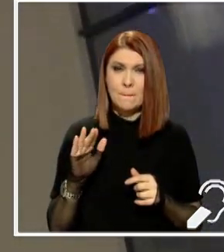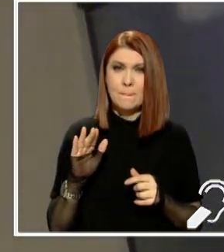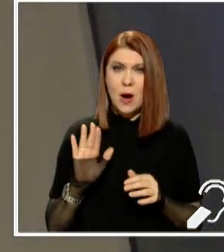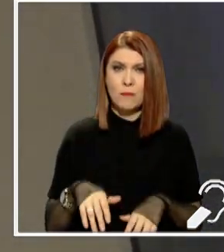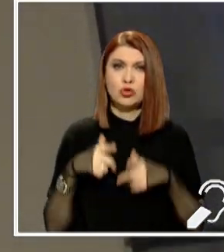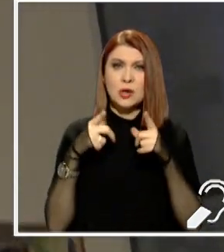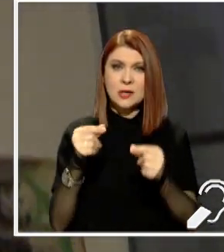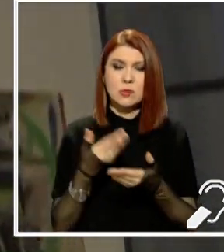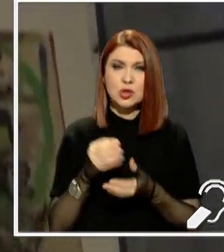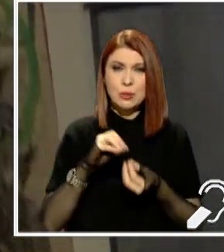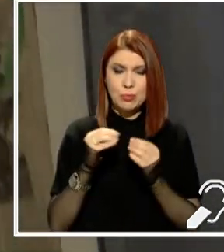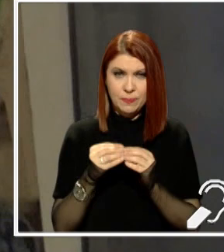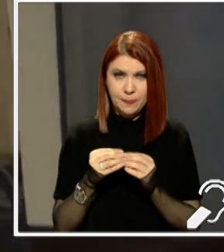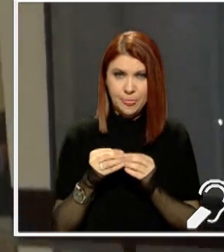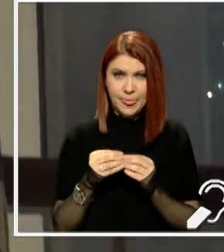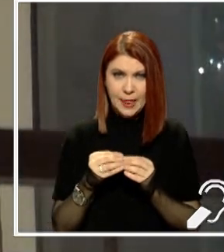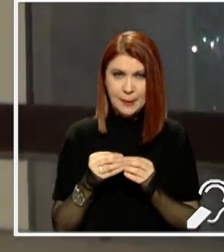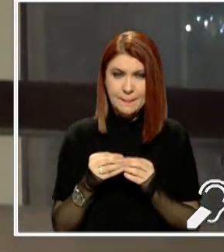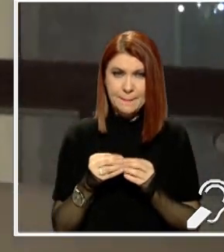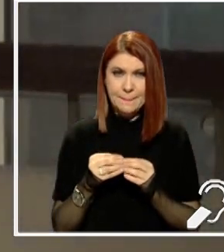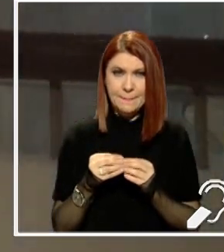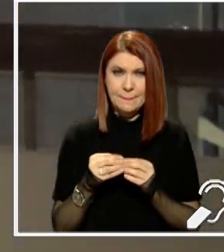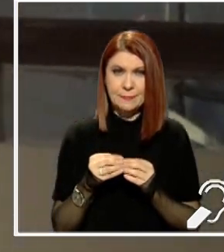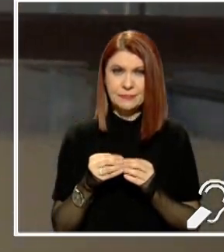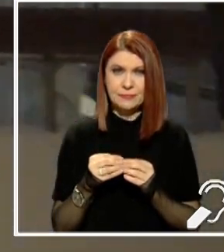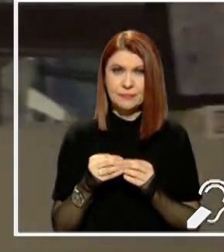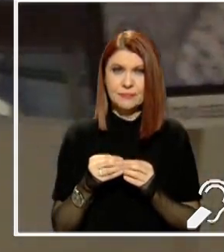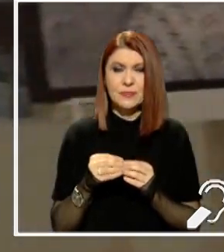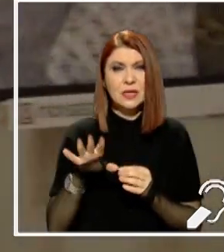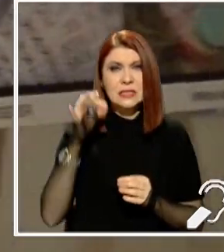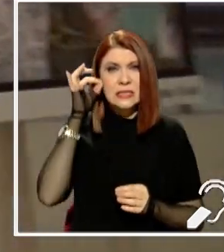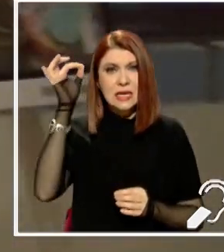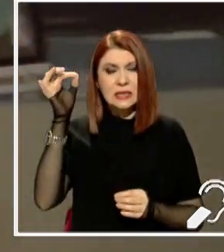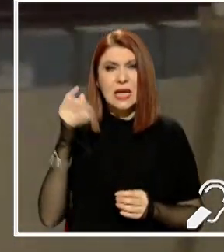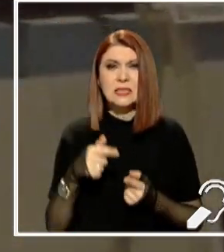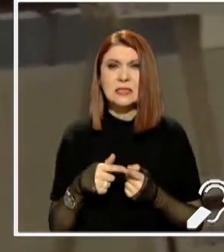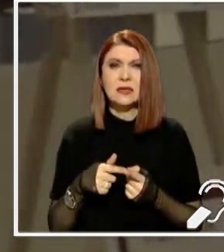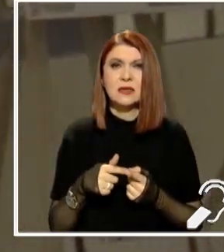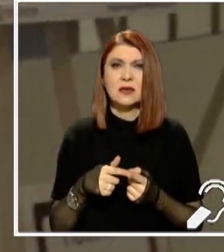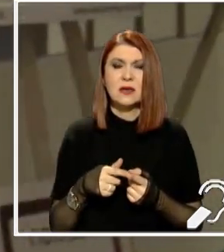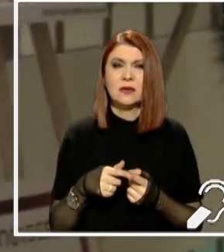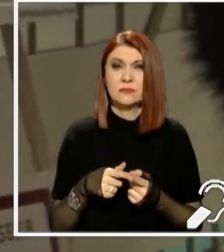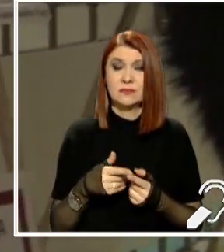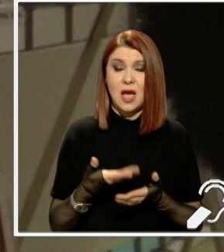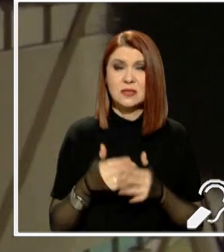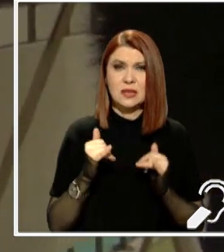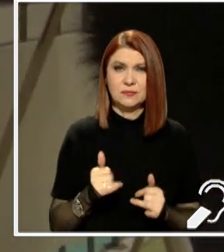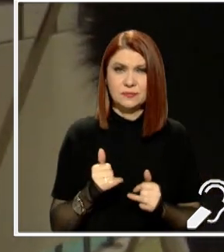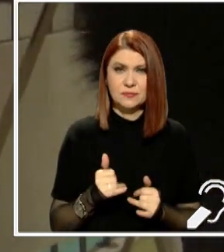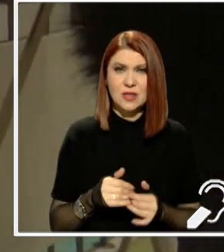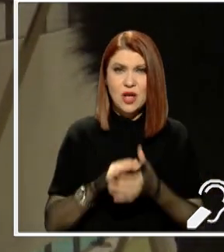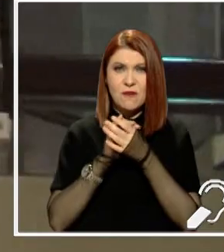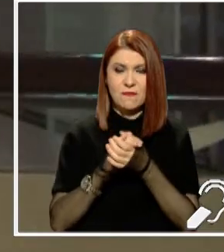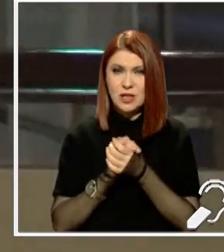la aceste probleme. Poate este prea devreme pentru ei să se gândească la război, dar din păcate asta este realitatea.